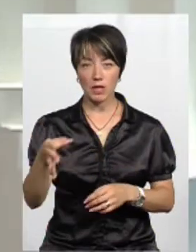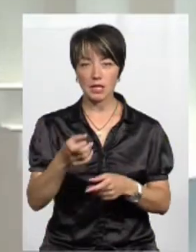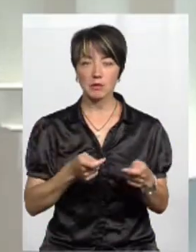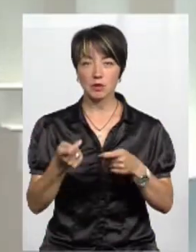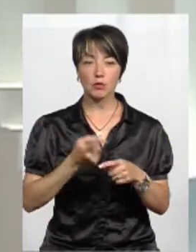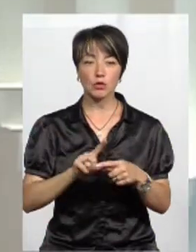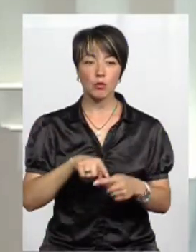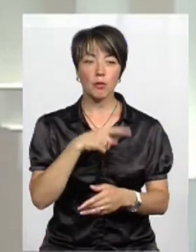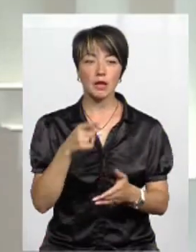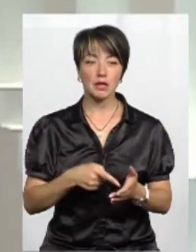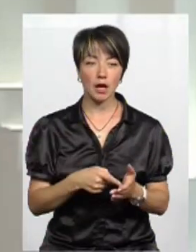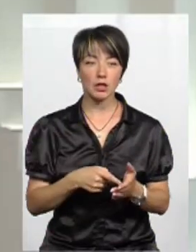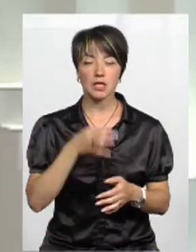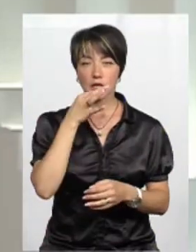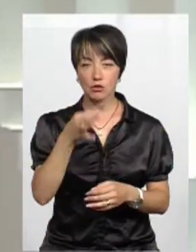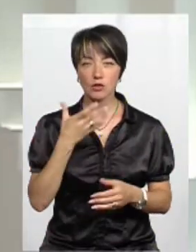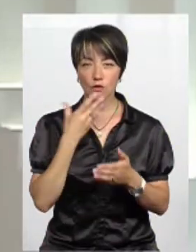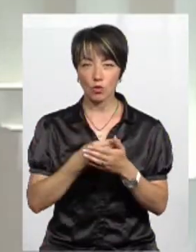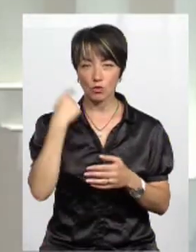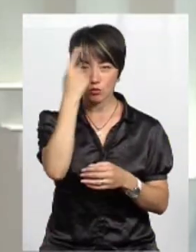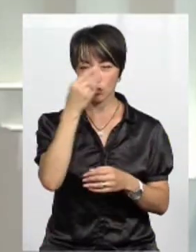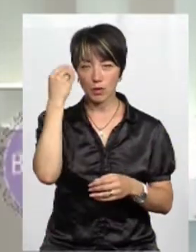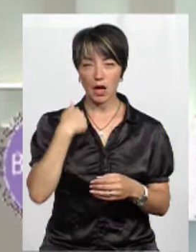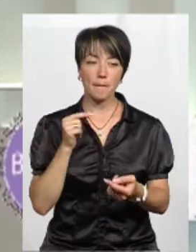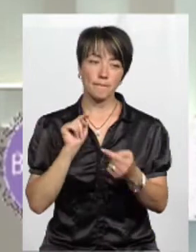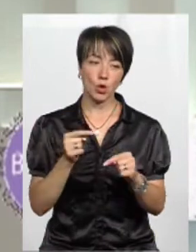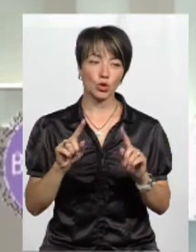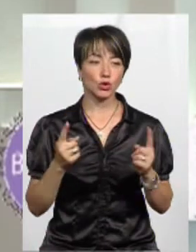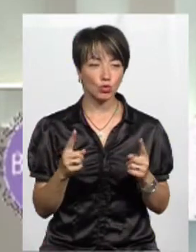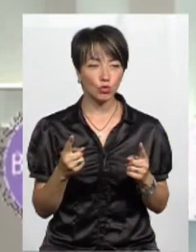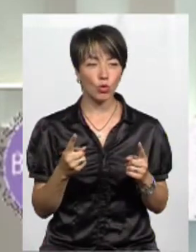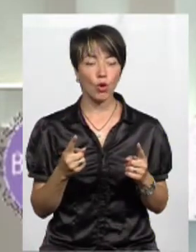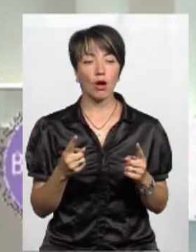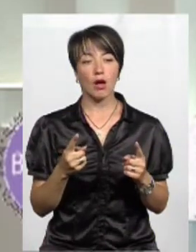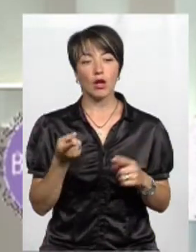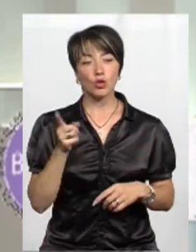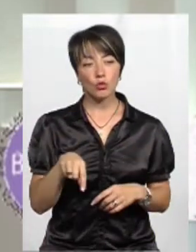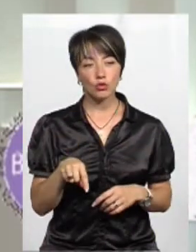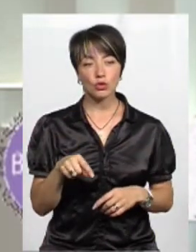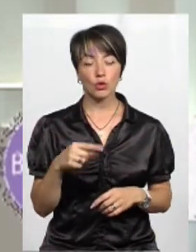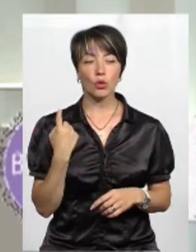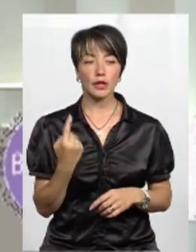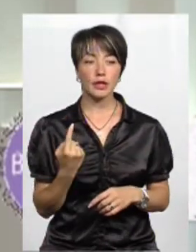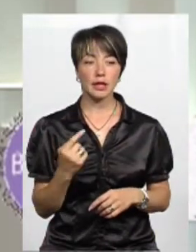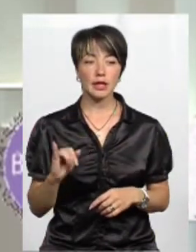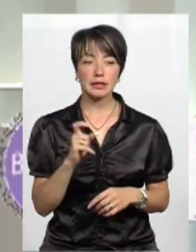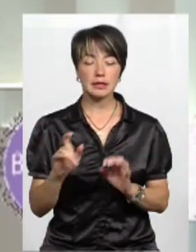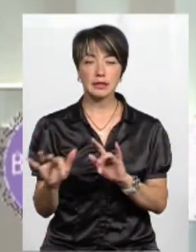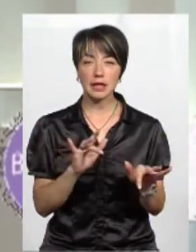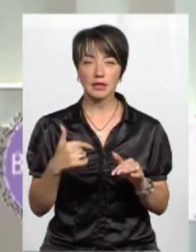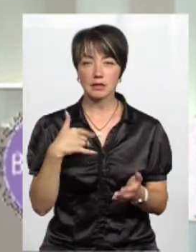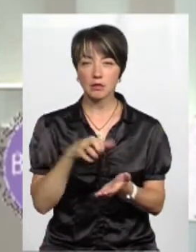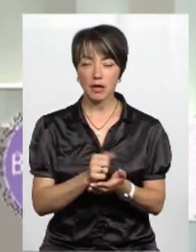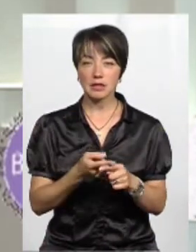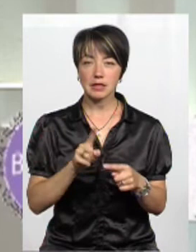адміністрації по цьому питанню. Скажу свою особисту думку. Я проти. Чому? Тому що однією з діяльностей, якою